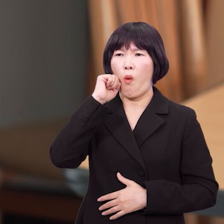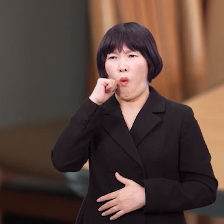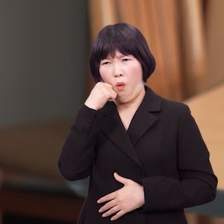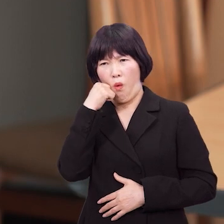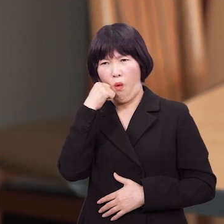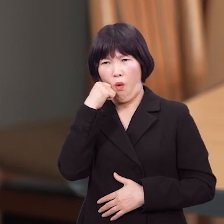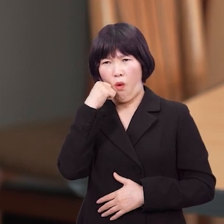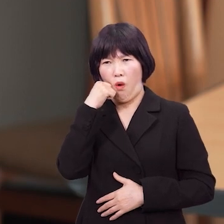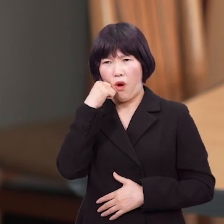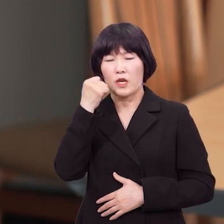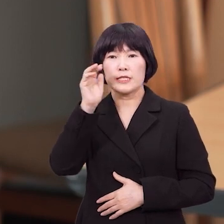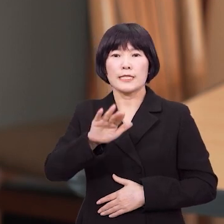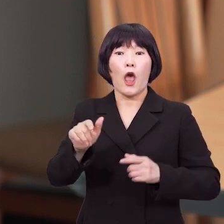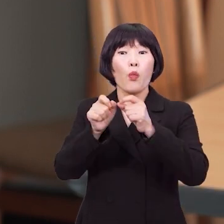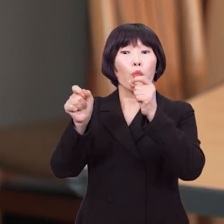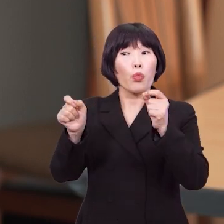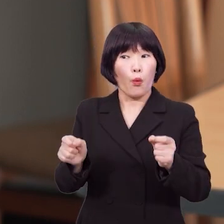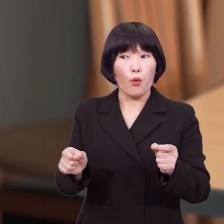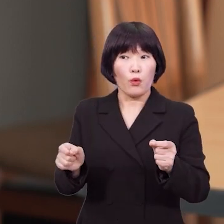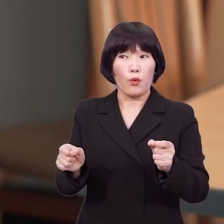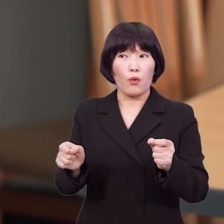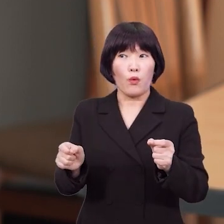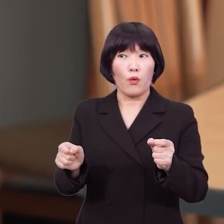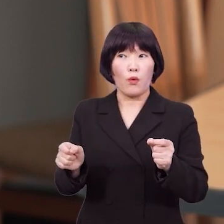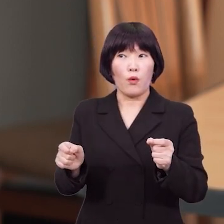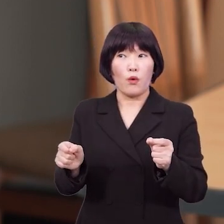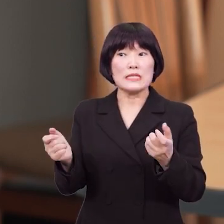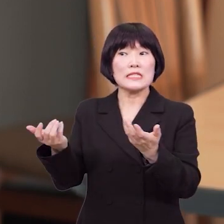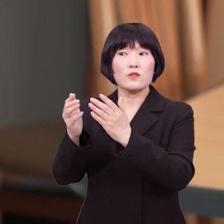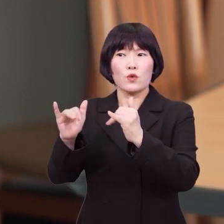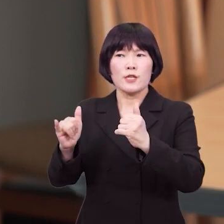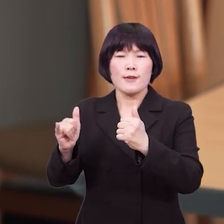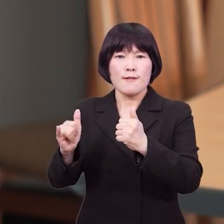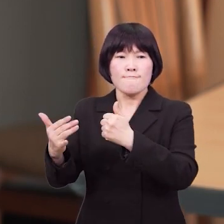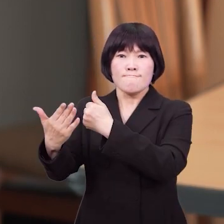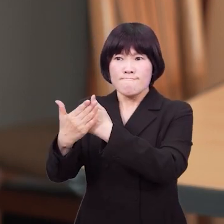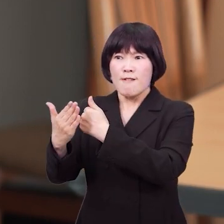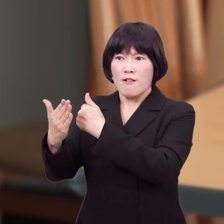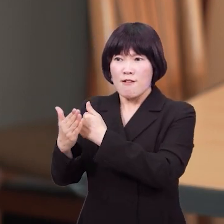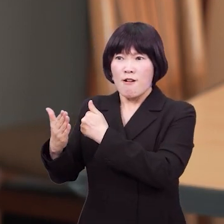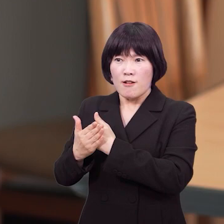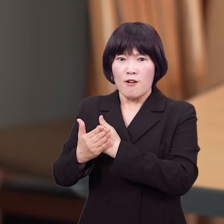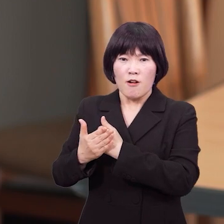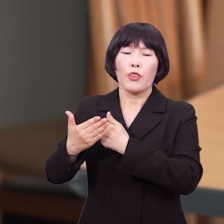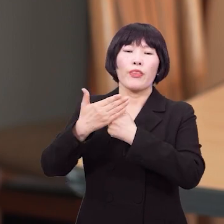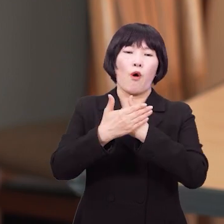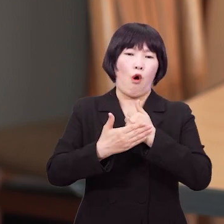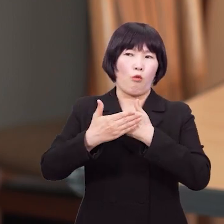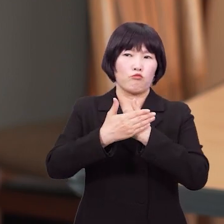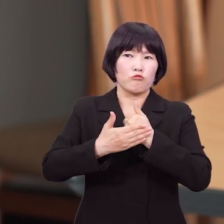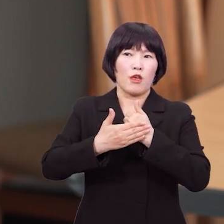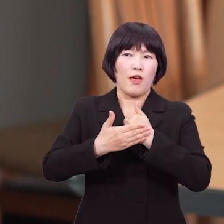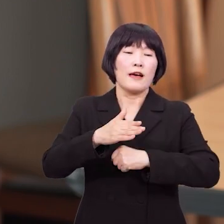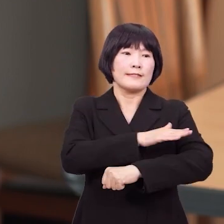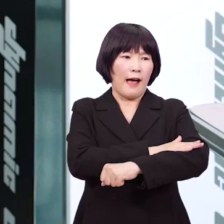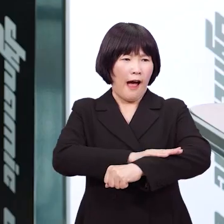동료분들이 격려해 주시고 하는 덕분에 잘할 수 있다는 믿음을 가지게